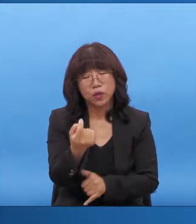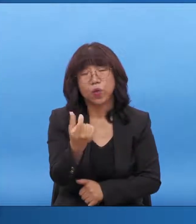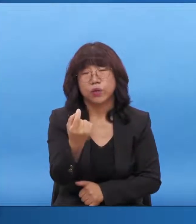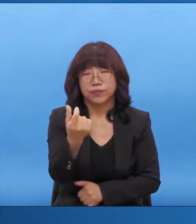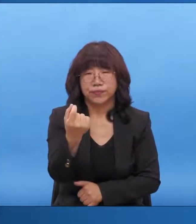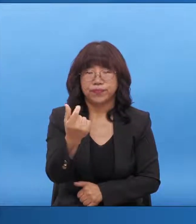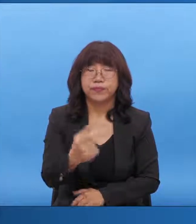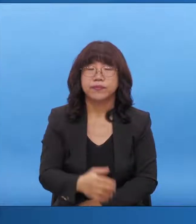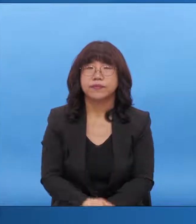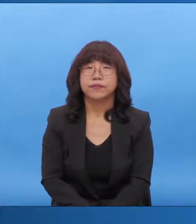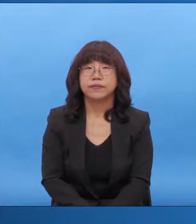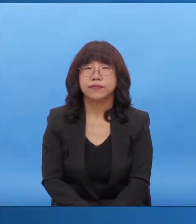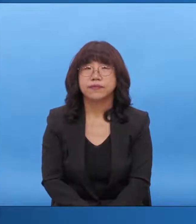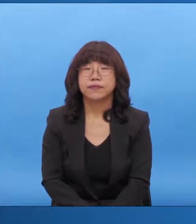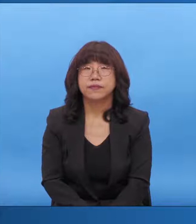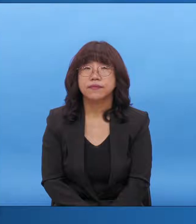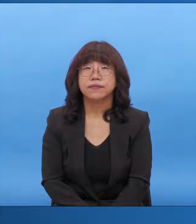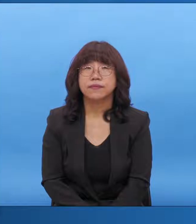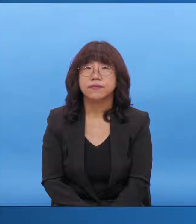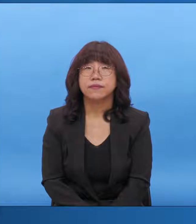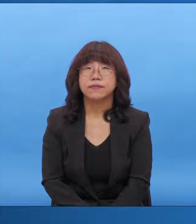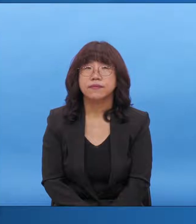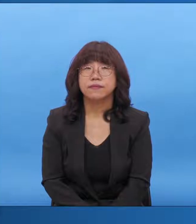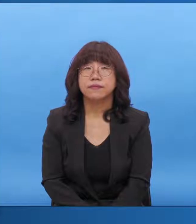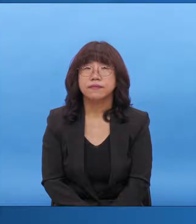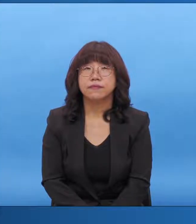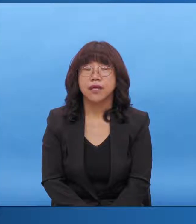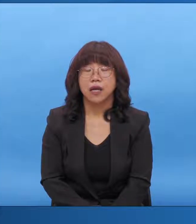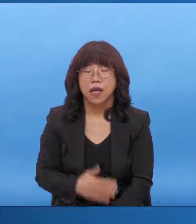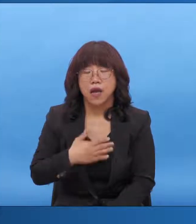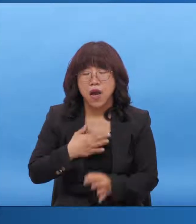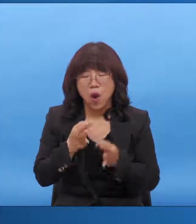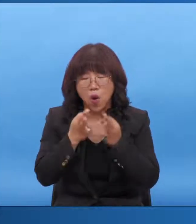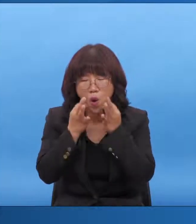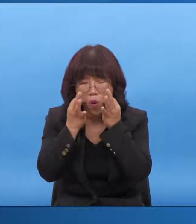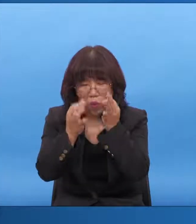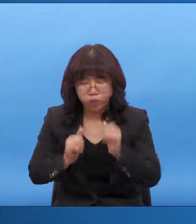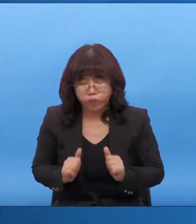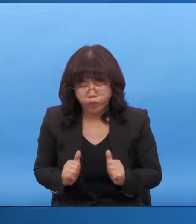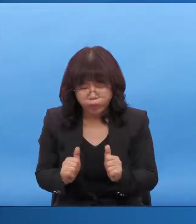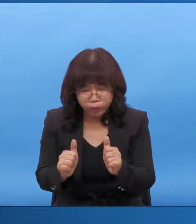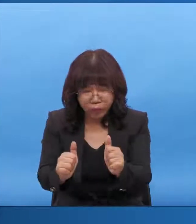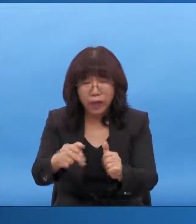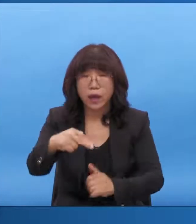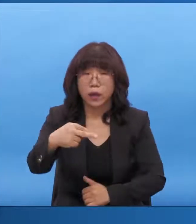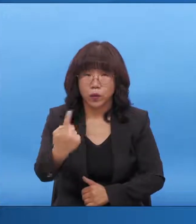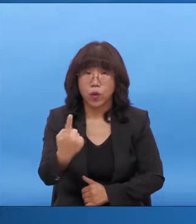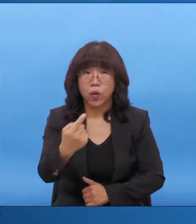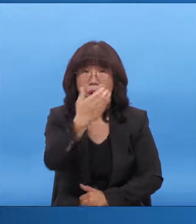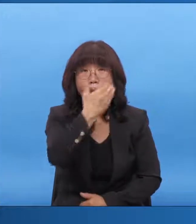How many of them do you think there really are? 아무리 내가 잘하고 열심히 많이 했는데도